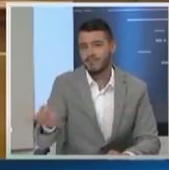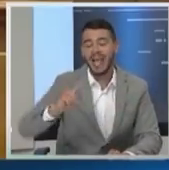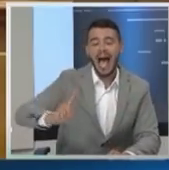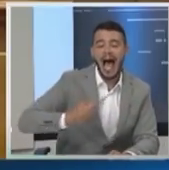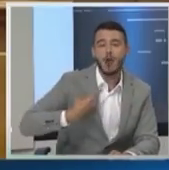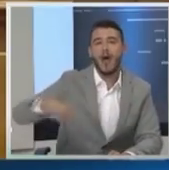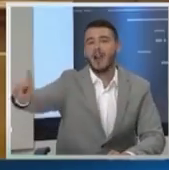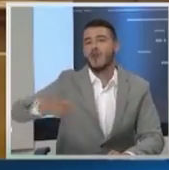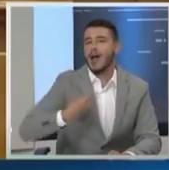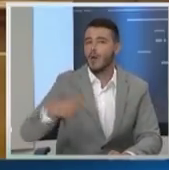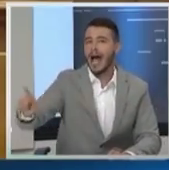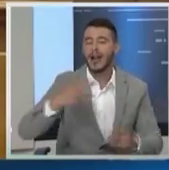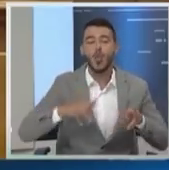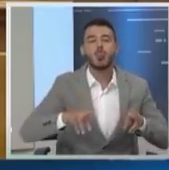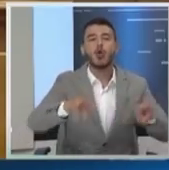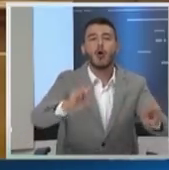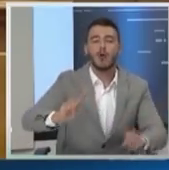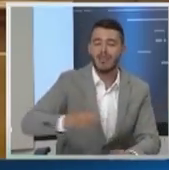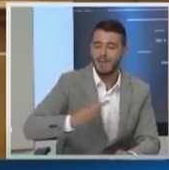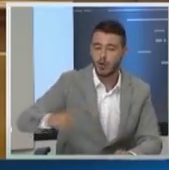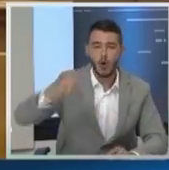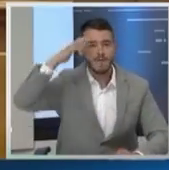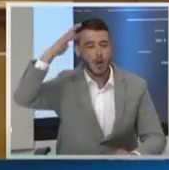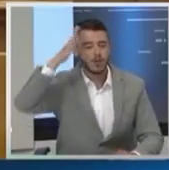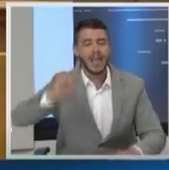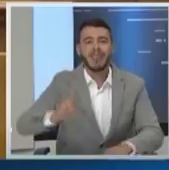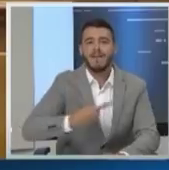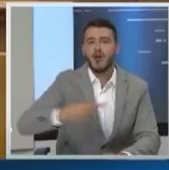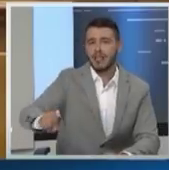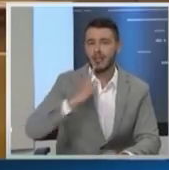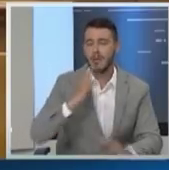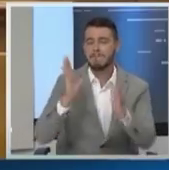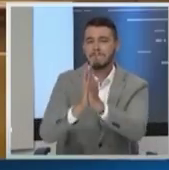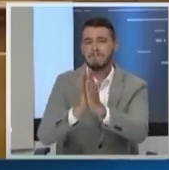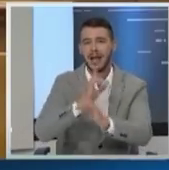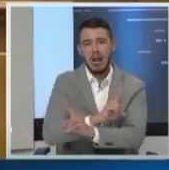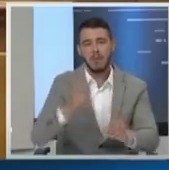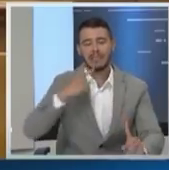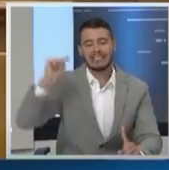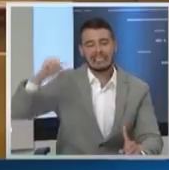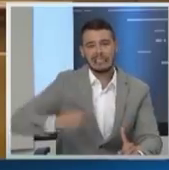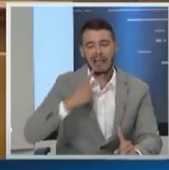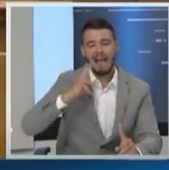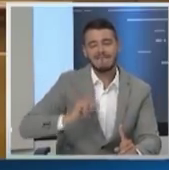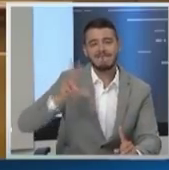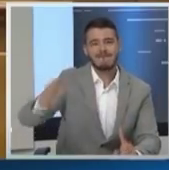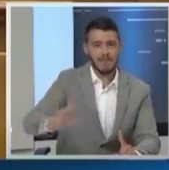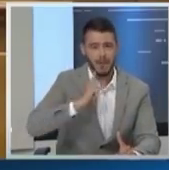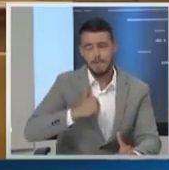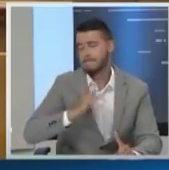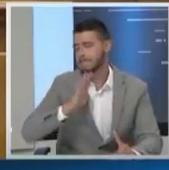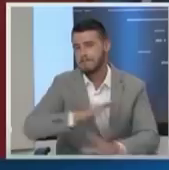διαδρομή, έχουμε άλλο ηθικό φορτίο και μην προσπαθείτε να κάνετε τέτοιου είδους συγκρίσεις. Δεν θα σας βγει σε